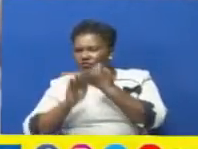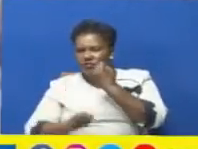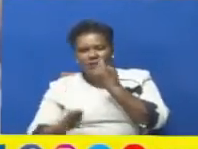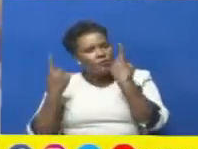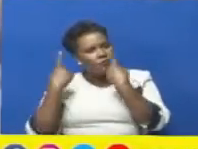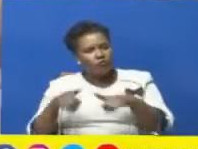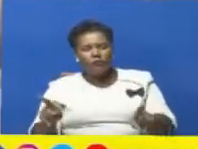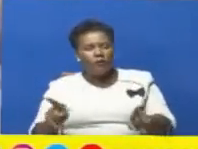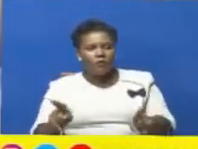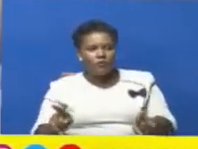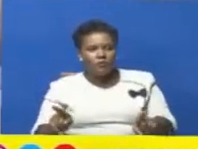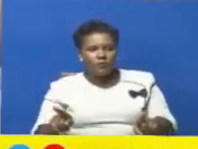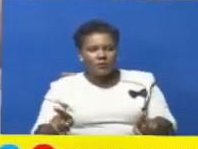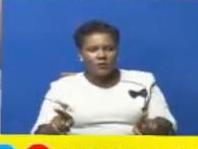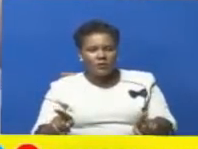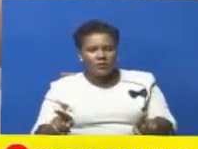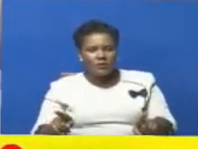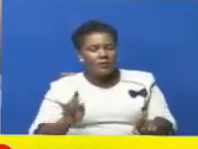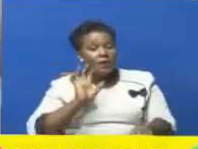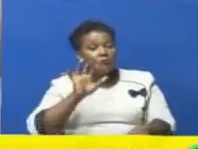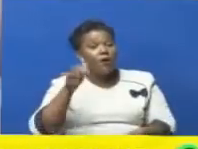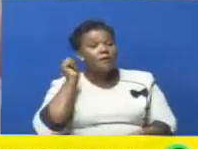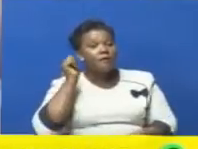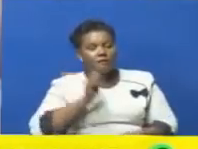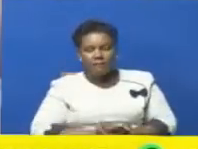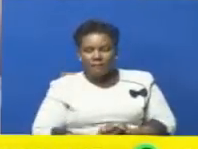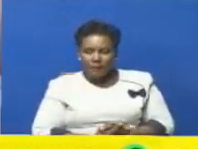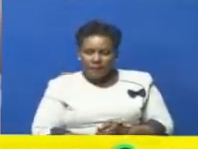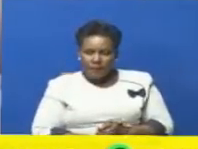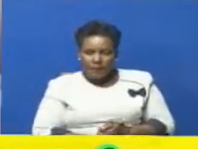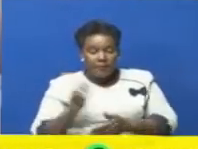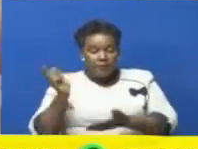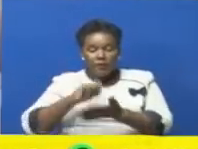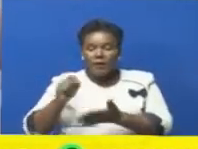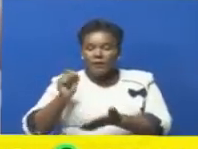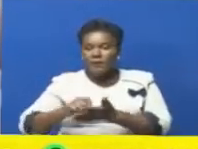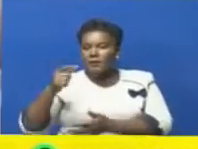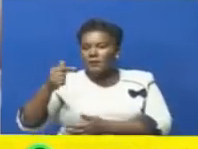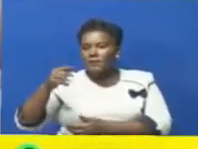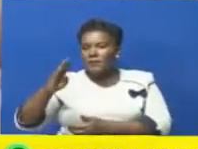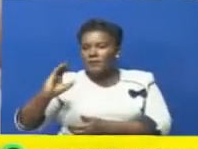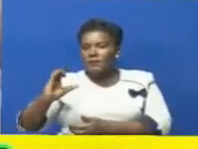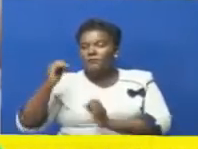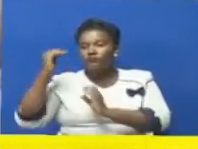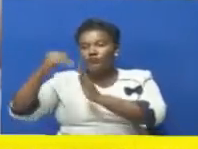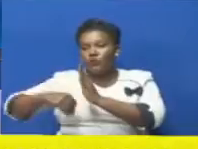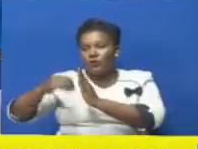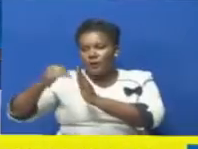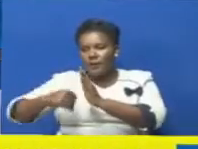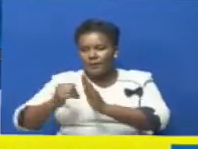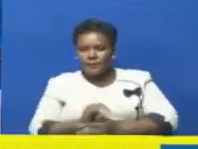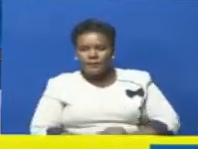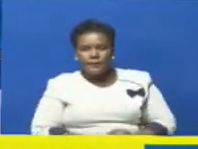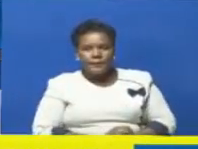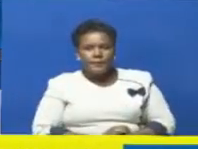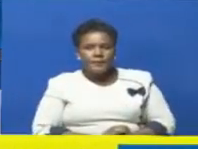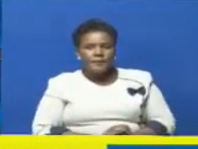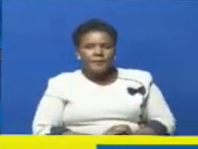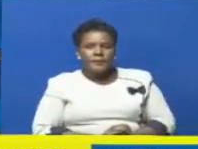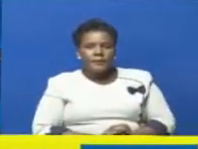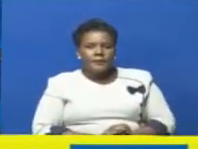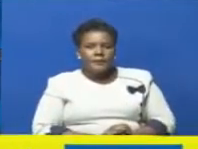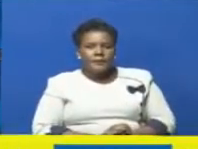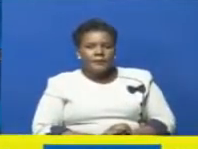bei zilizotolewa katika msimu uliopita. Maritina Ngulumbi, TBC, Mtwara. Naam, tusalie huko